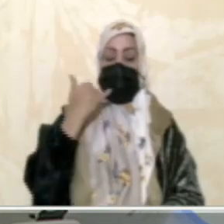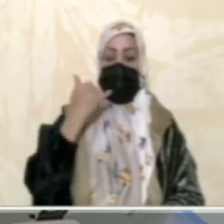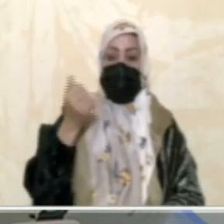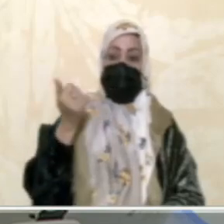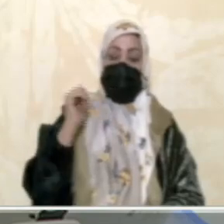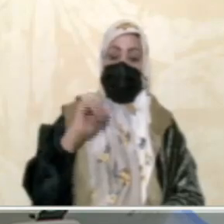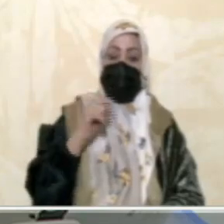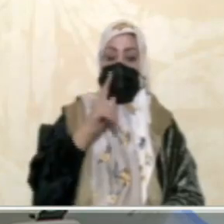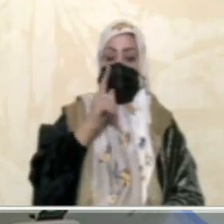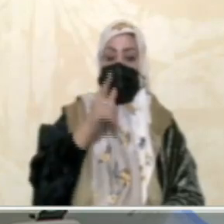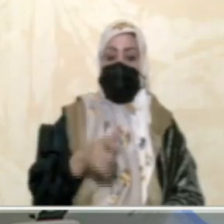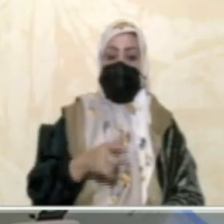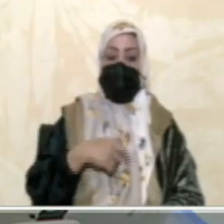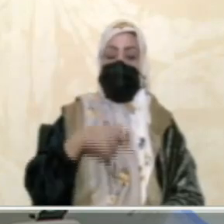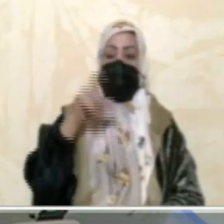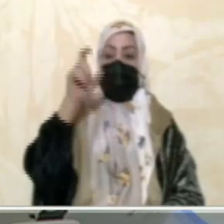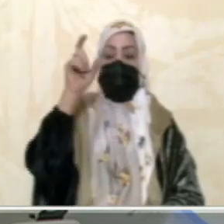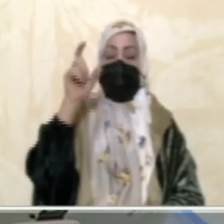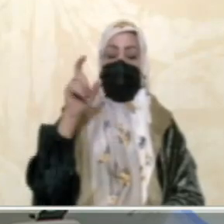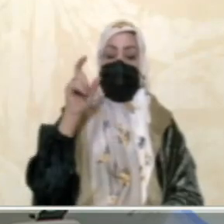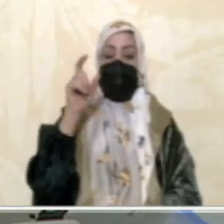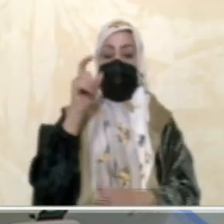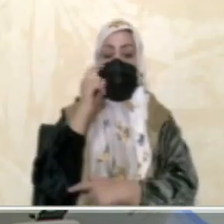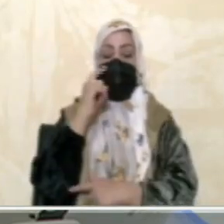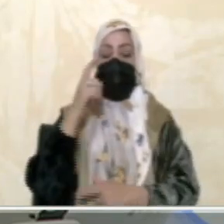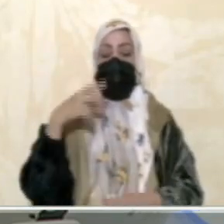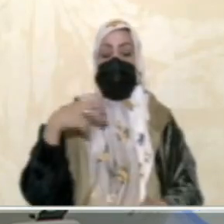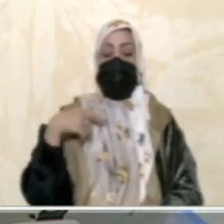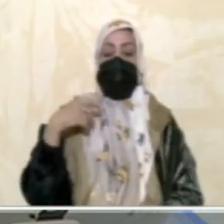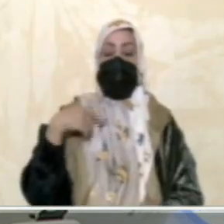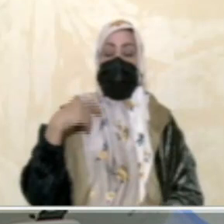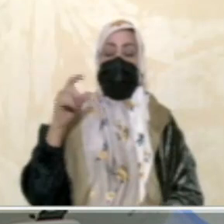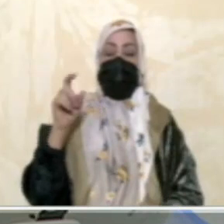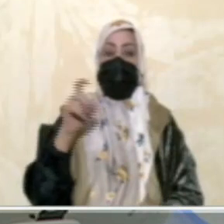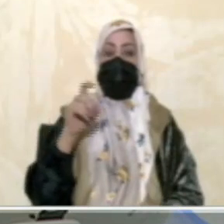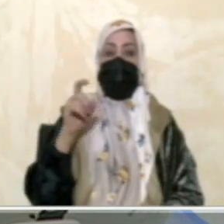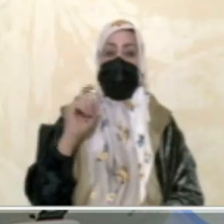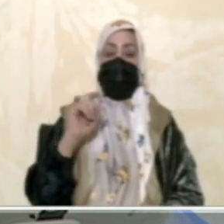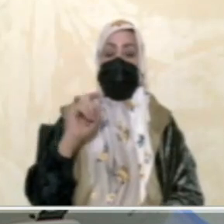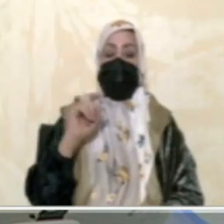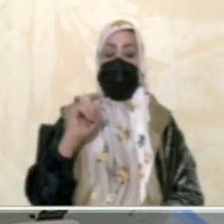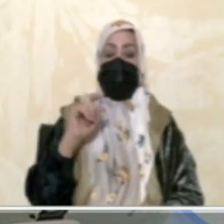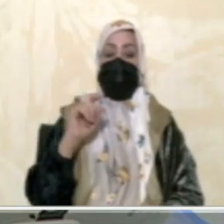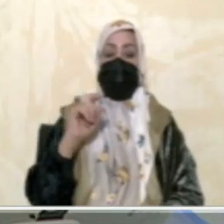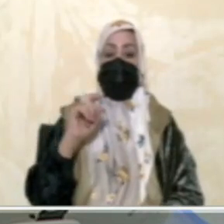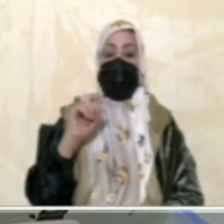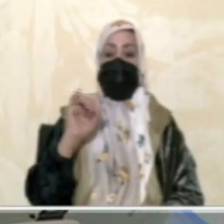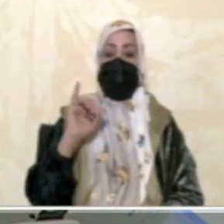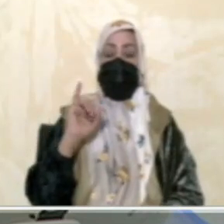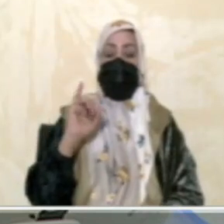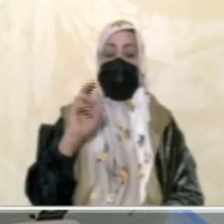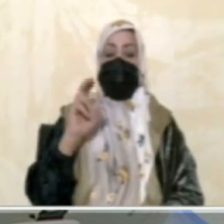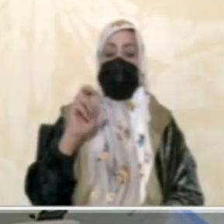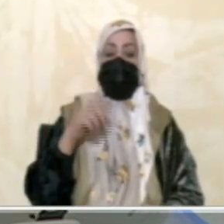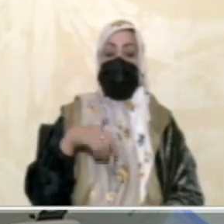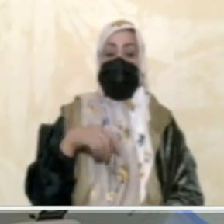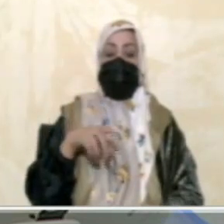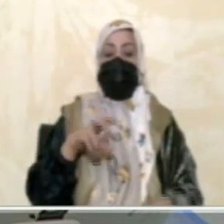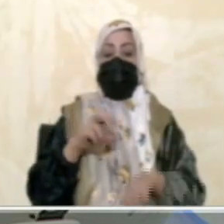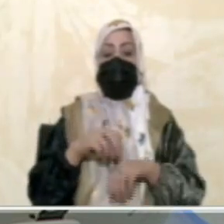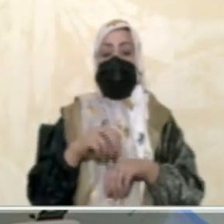سمى اسم المسجد لعل اسمه مسجد التوحيد في الهضبه او نحو من هذا